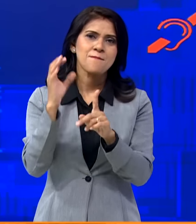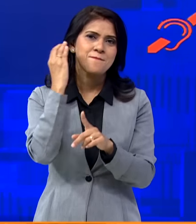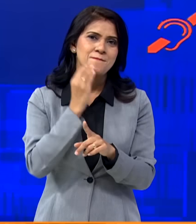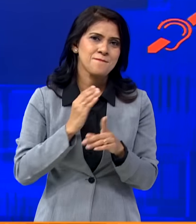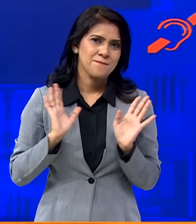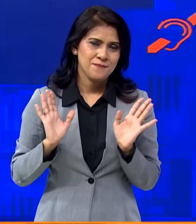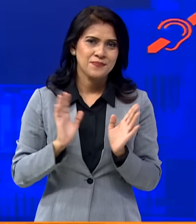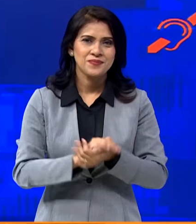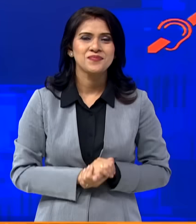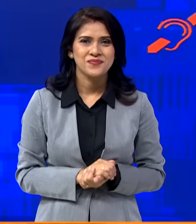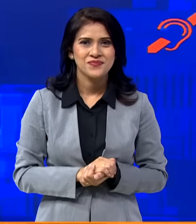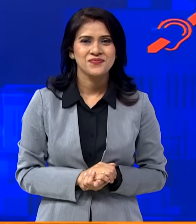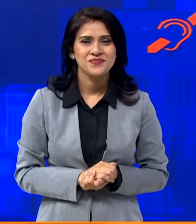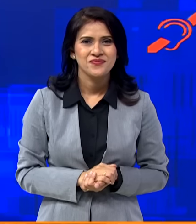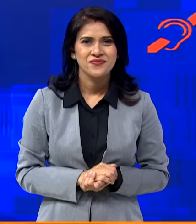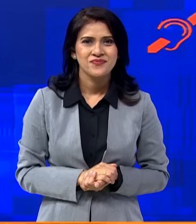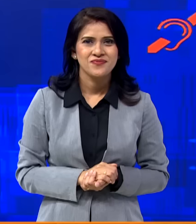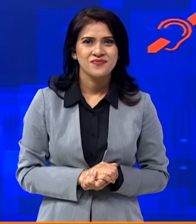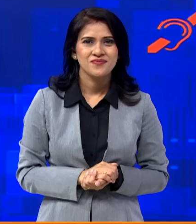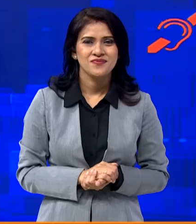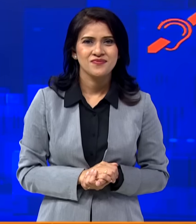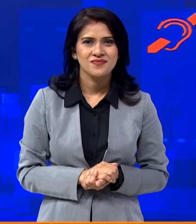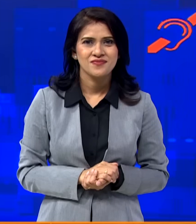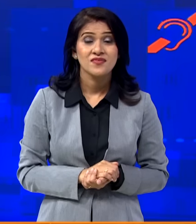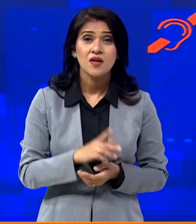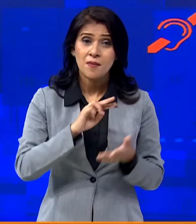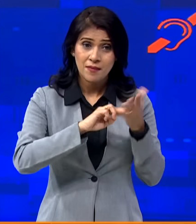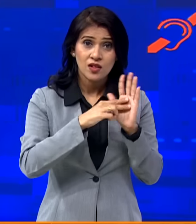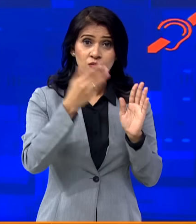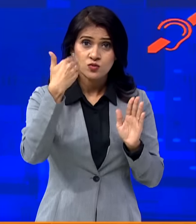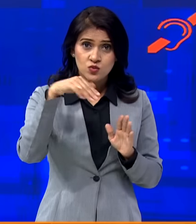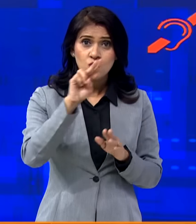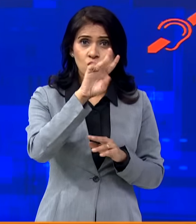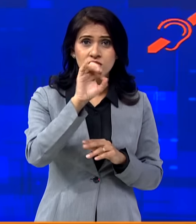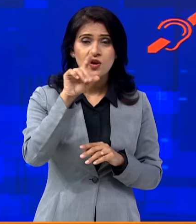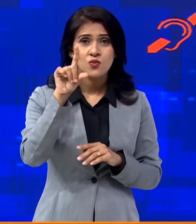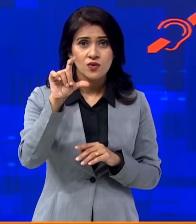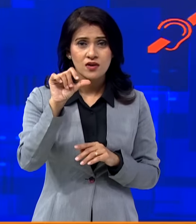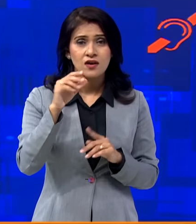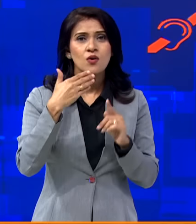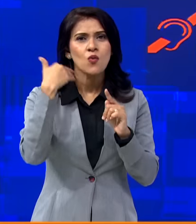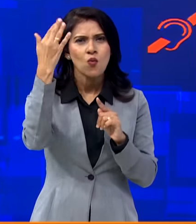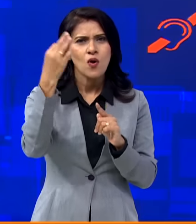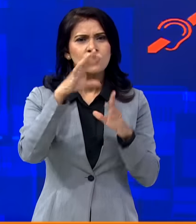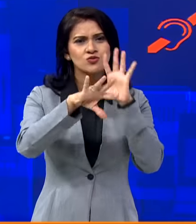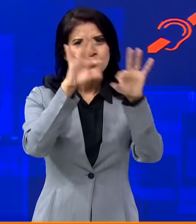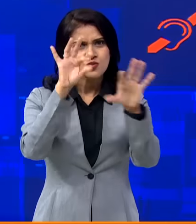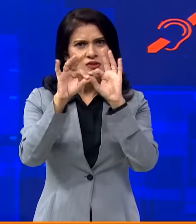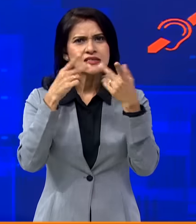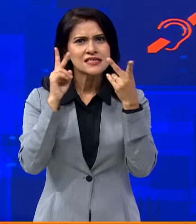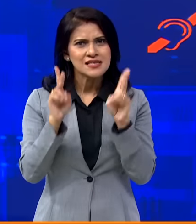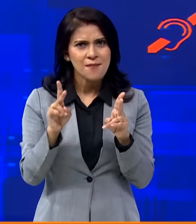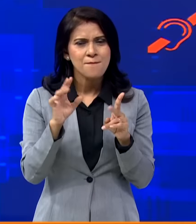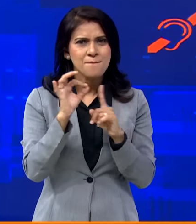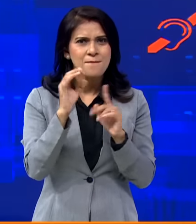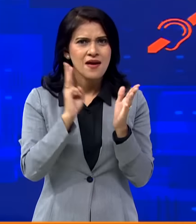नहीं आप कह रहे कि 209 में भी मोदी और उसके बाद भी नरेंद्र मोदी अरे रजत